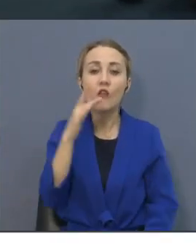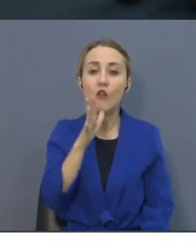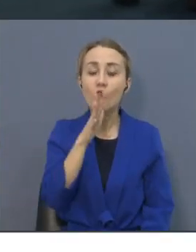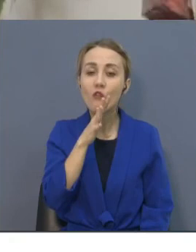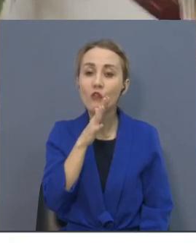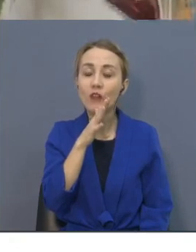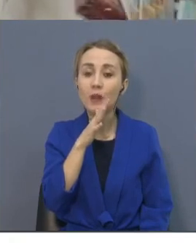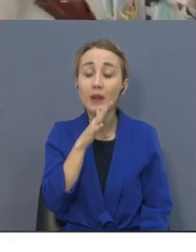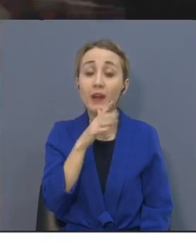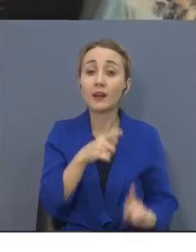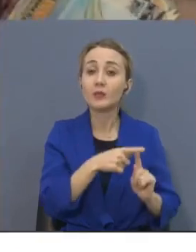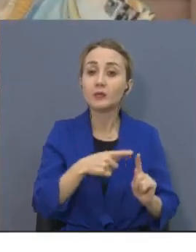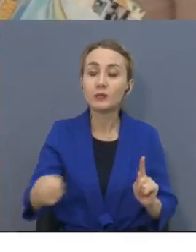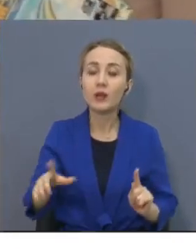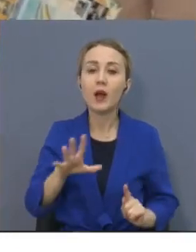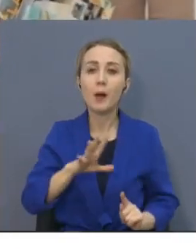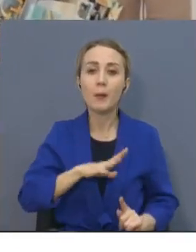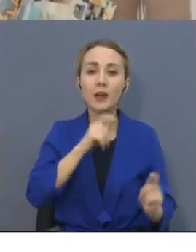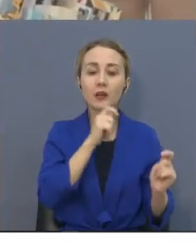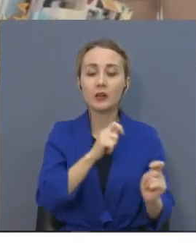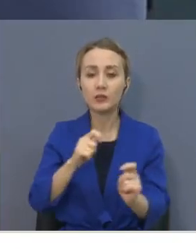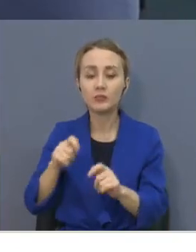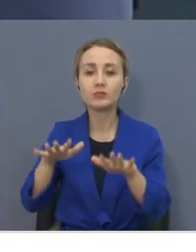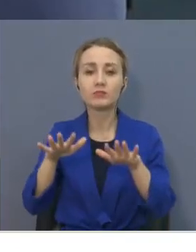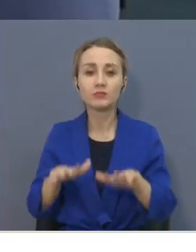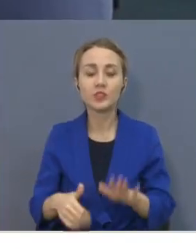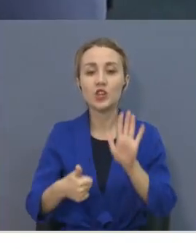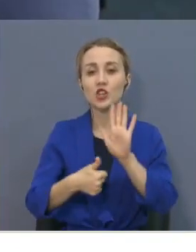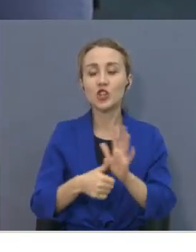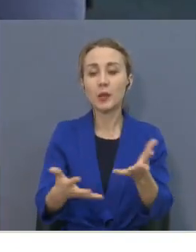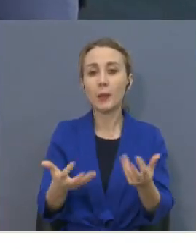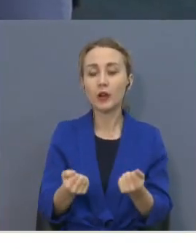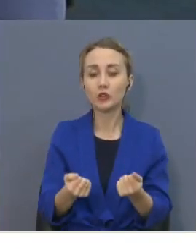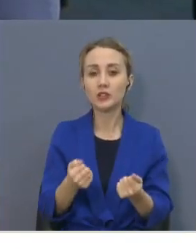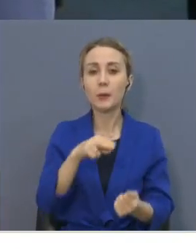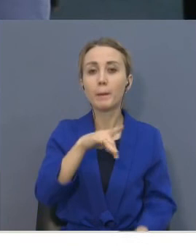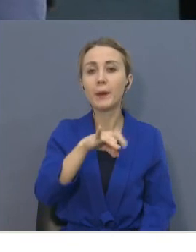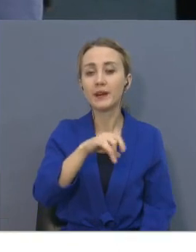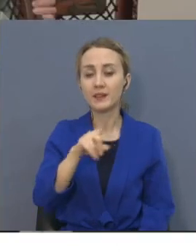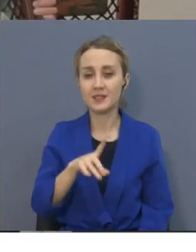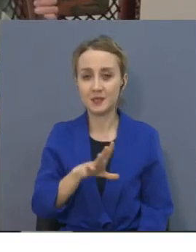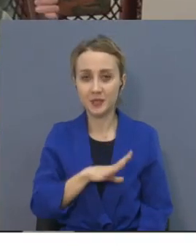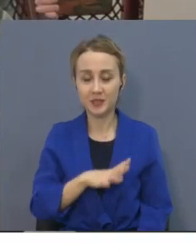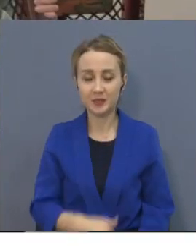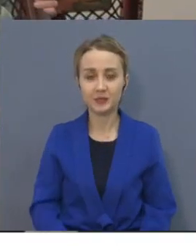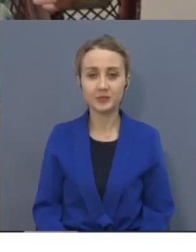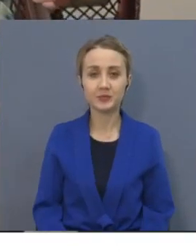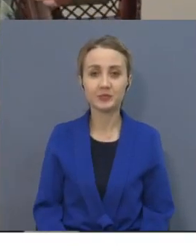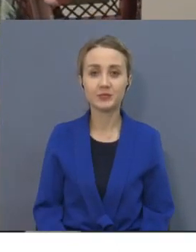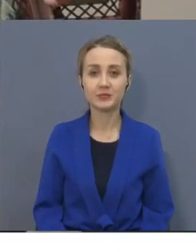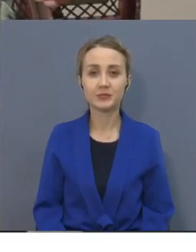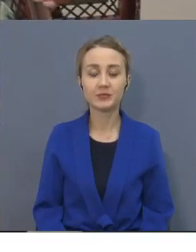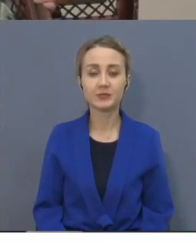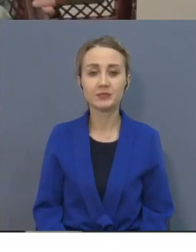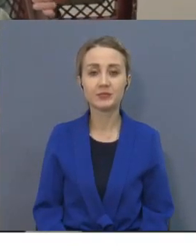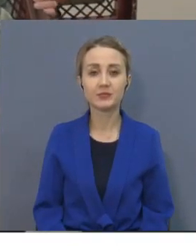эпоху. Всего 6 участников конкурса были удостоены призовых мест, еще 6 получили поощрительные призы. Абай Кокимбек, Табыспек Кусен, Сергазы Кайрболду, Жамбыл